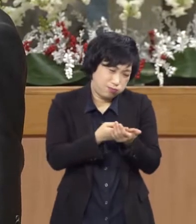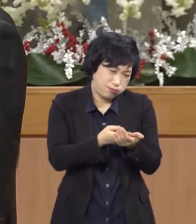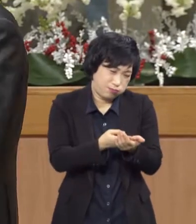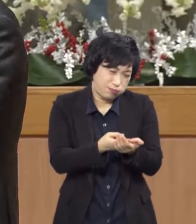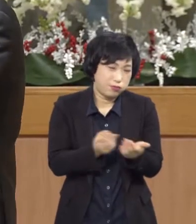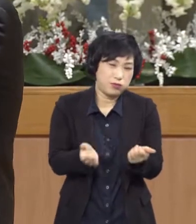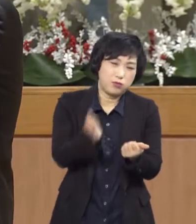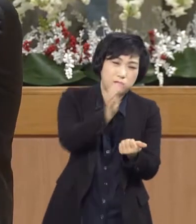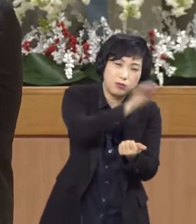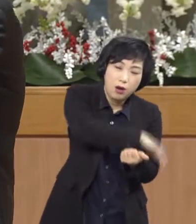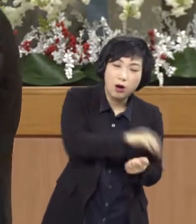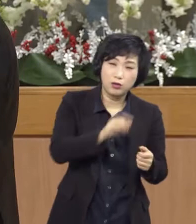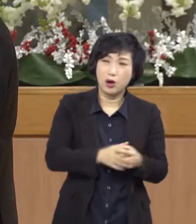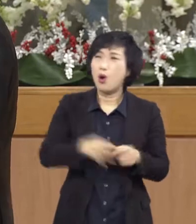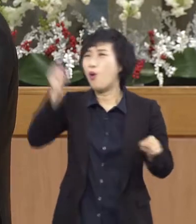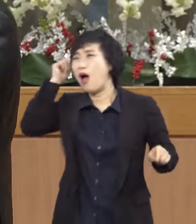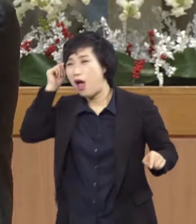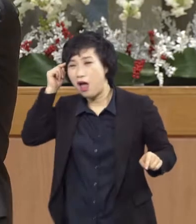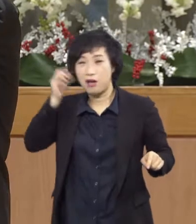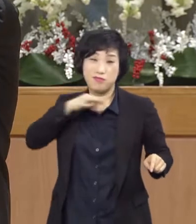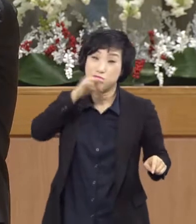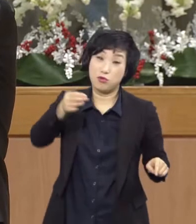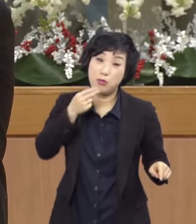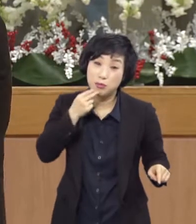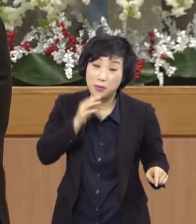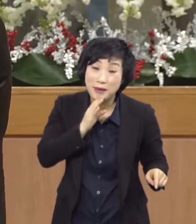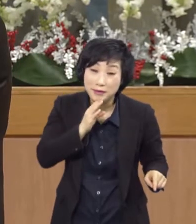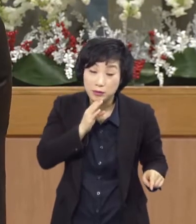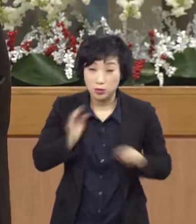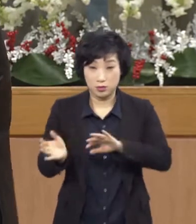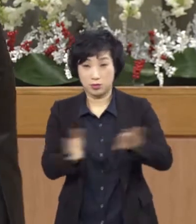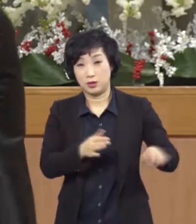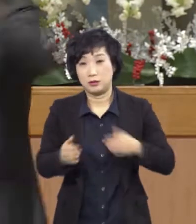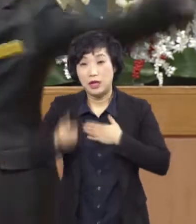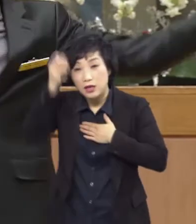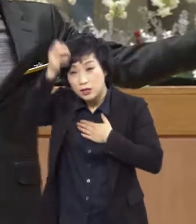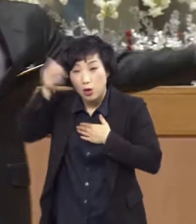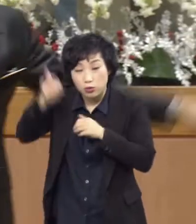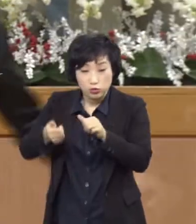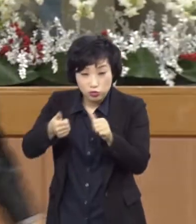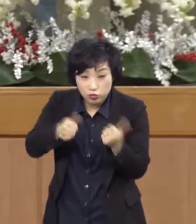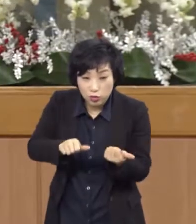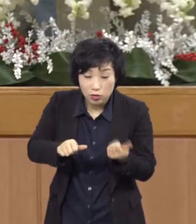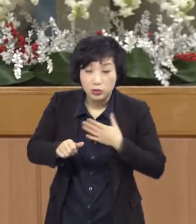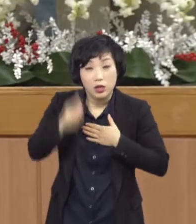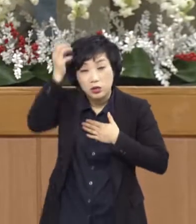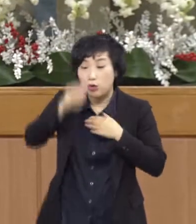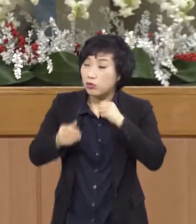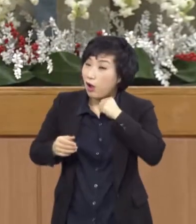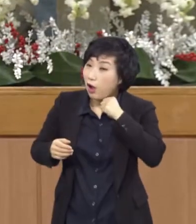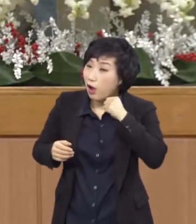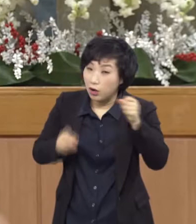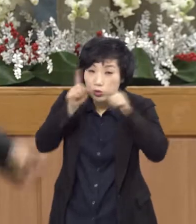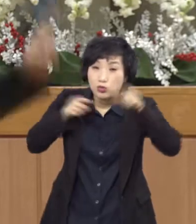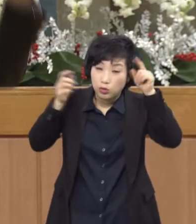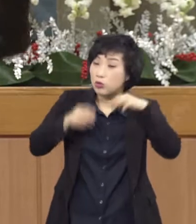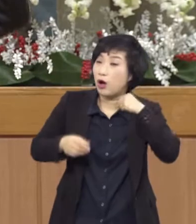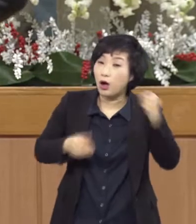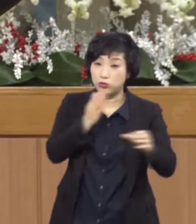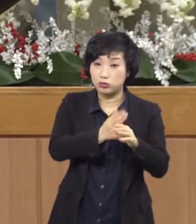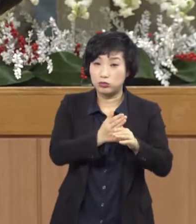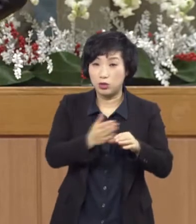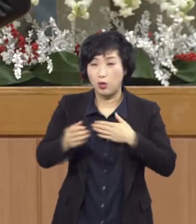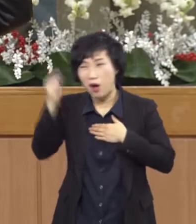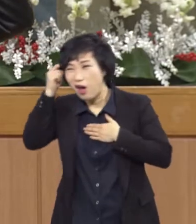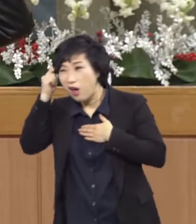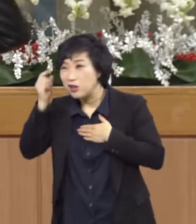없습니다. 내 영혼이 죽어놓으면 아무리 내 영혼을 데리고 지옥으로 가도 한 거가 없습니다.